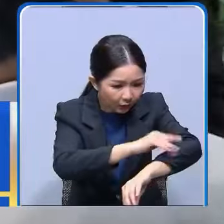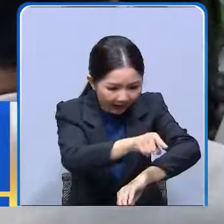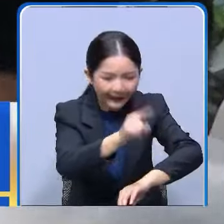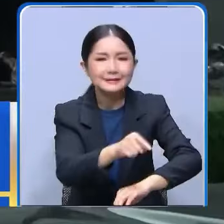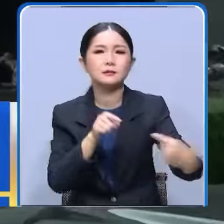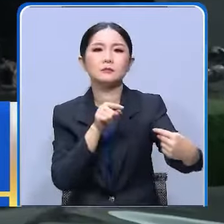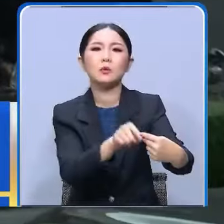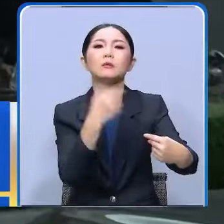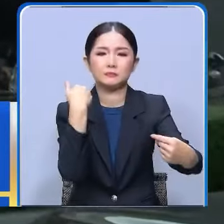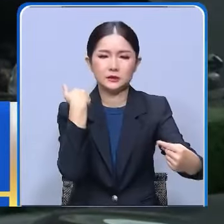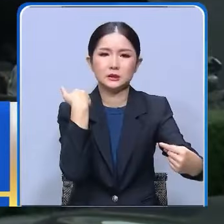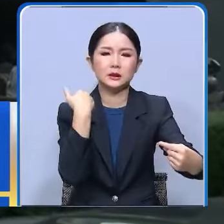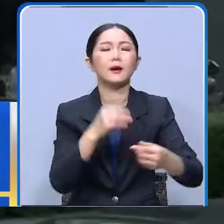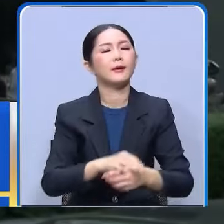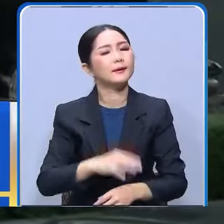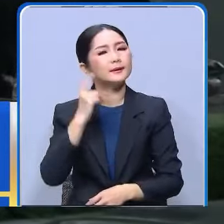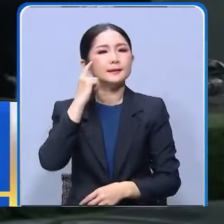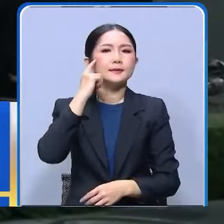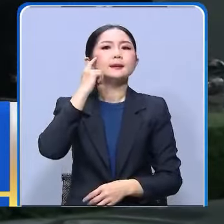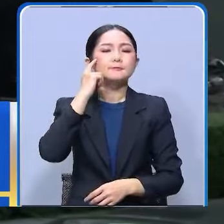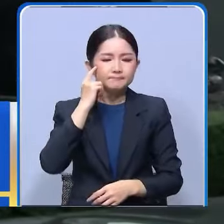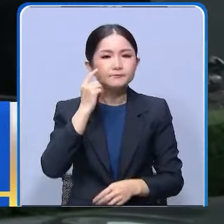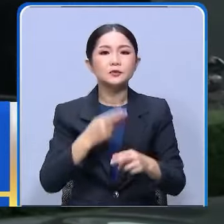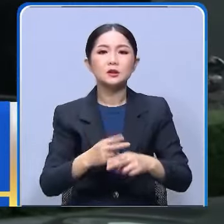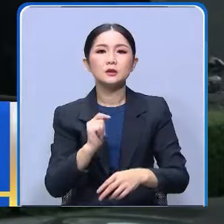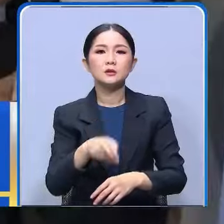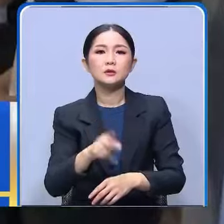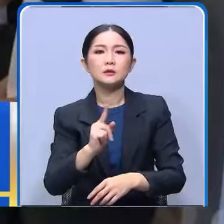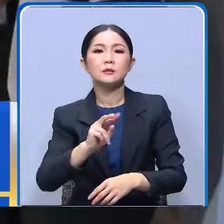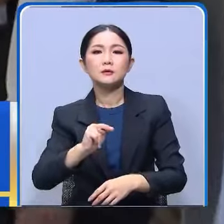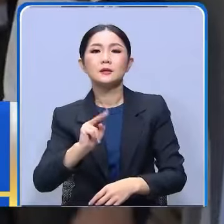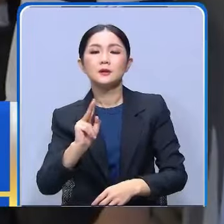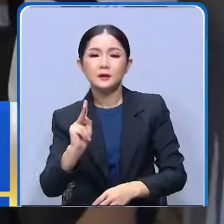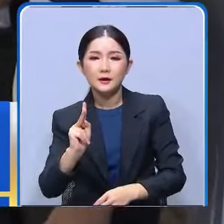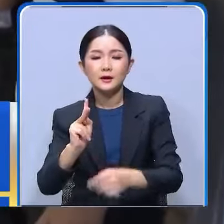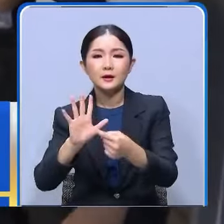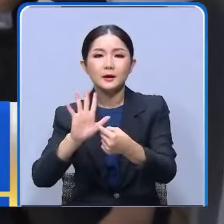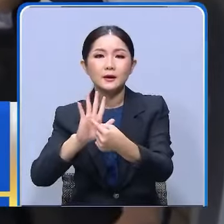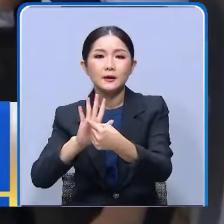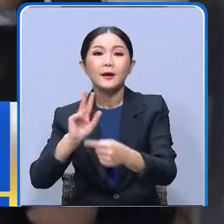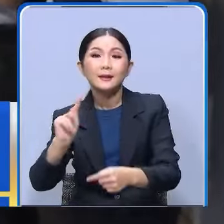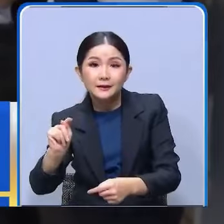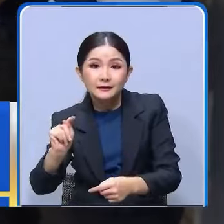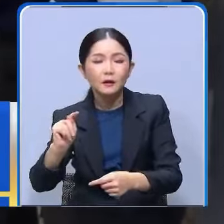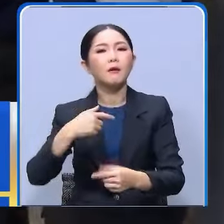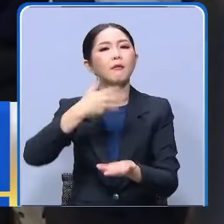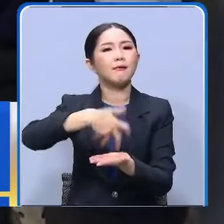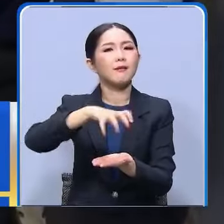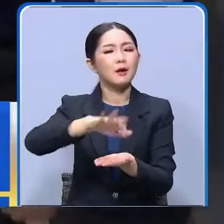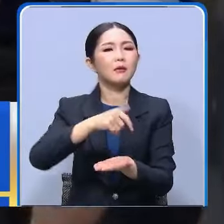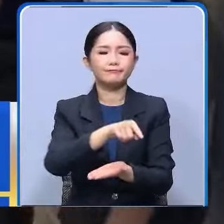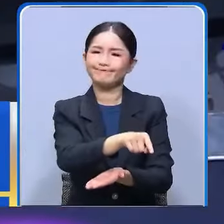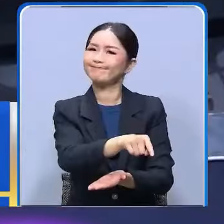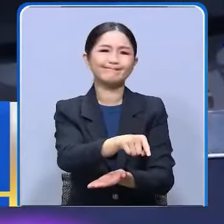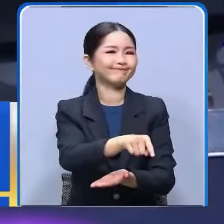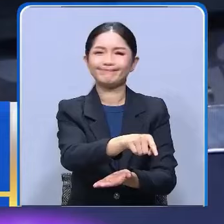ท่านกล่าวเพิ่มเติมว่าการที่นายเอกเนี่ยใช้สถานที่นี้รีวิวประกอบการรักษานี่ถือว่าผิดกฎหมายวิชาชีพเวชกรรมและกฎห